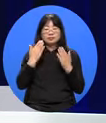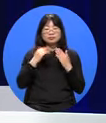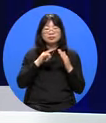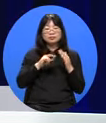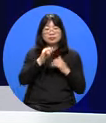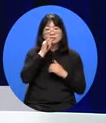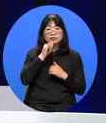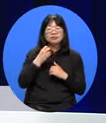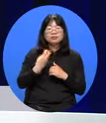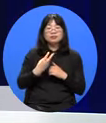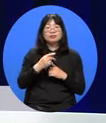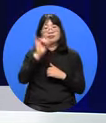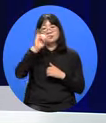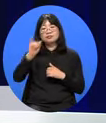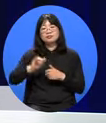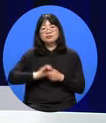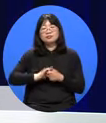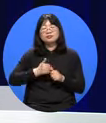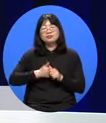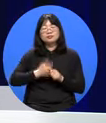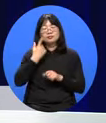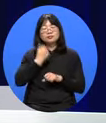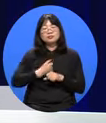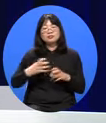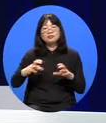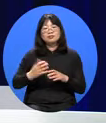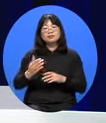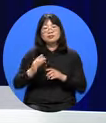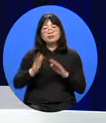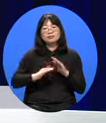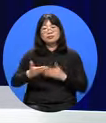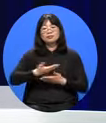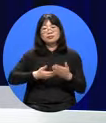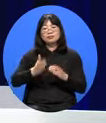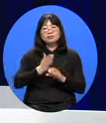있고 그거를 이제 전국 단위에서 연구회를 통해서 공유도 하고 있습니다. 네, 네.